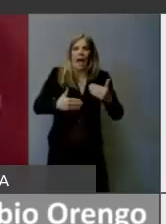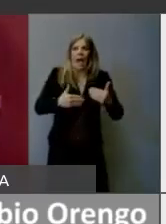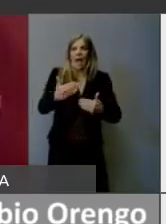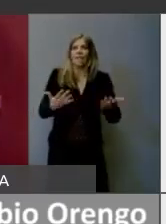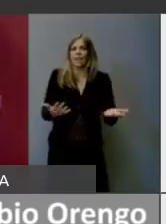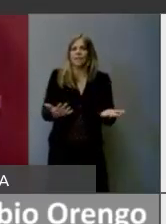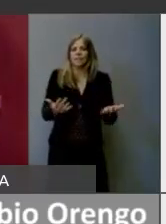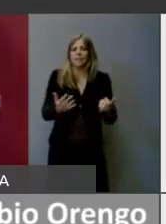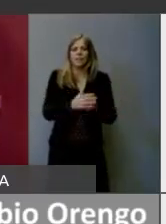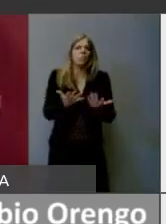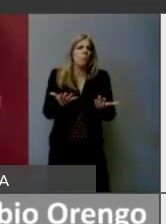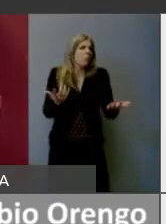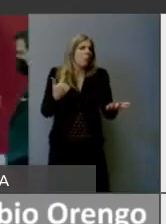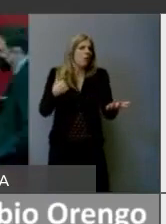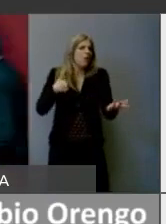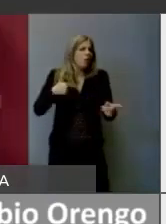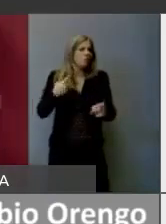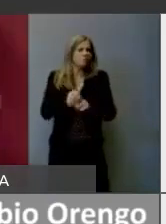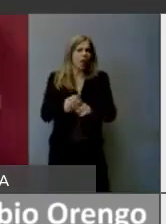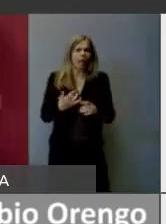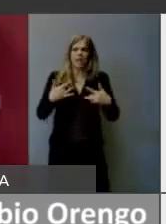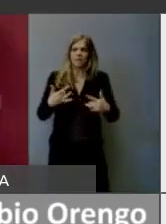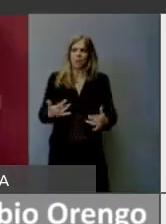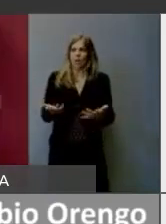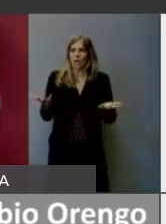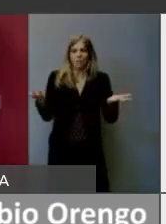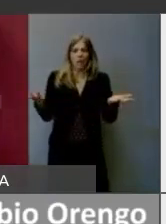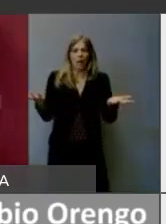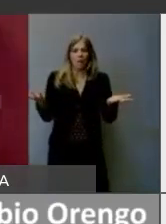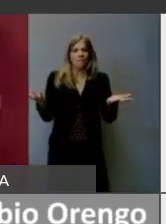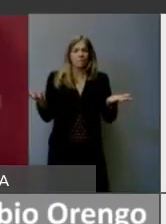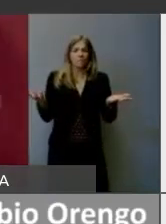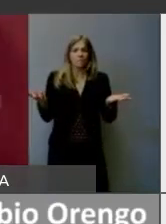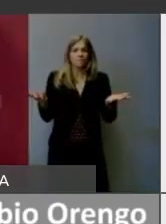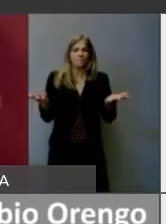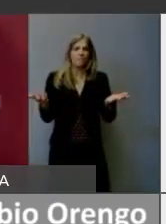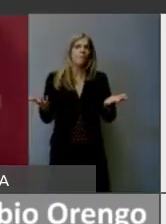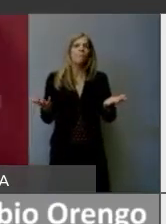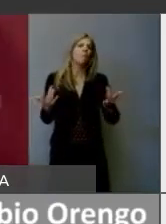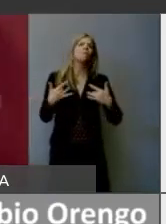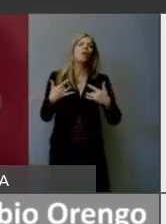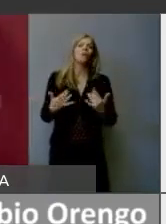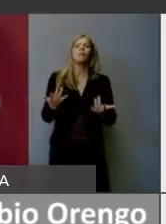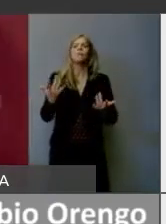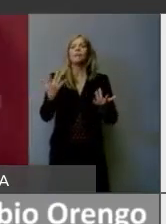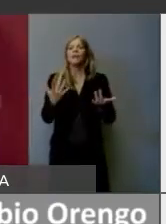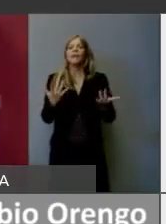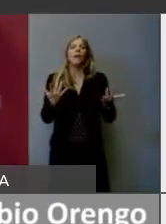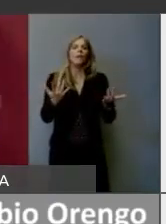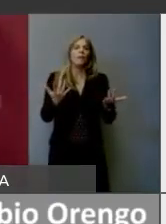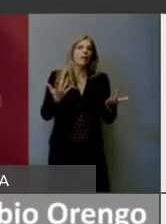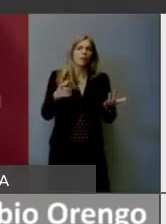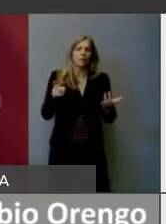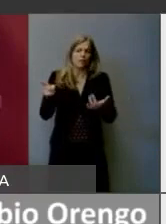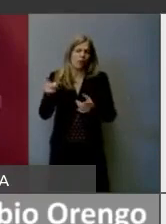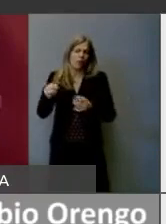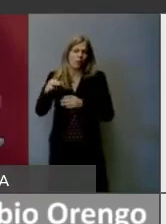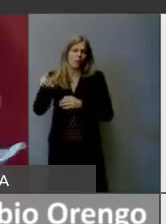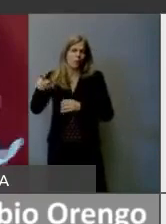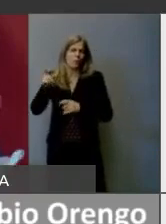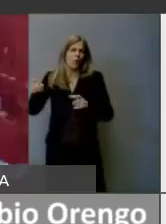io rimango a disposizione anche per cercare di portare a casa, come diceva lei, un'esigenza che è sentita dai